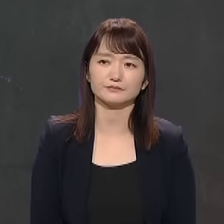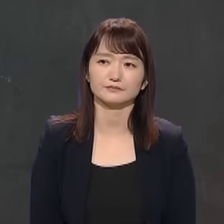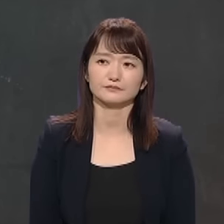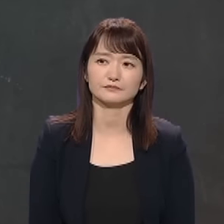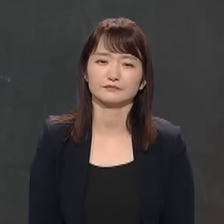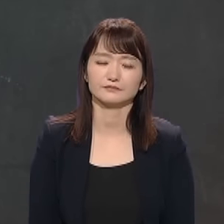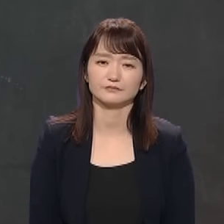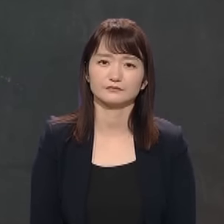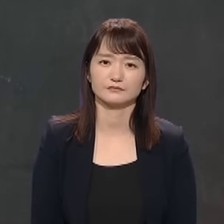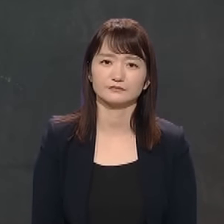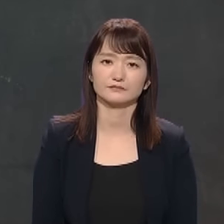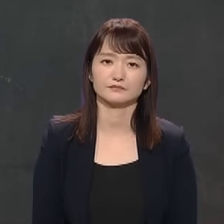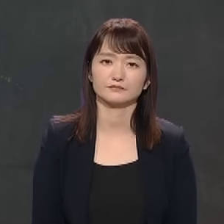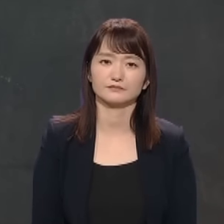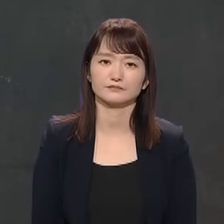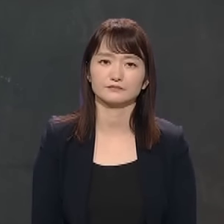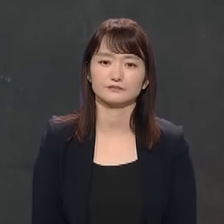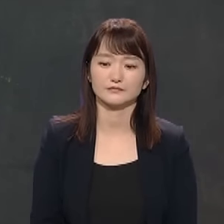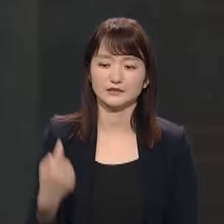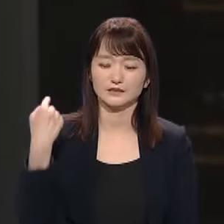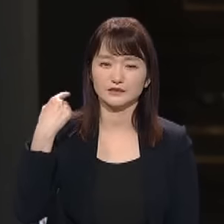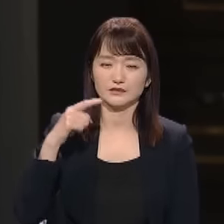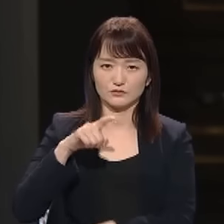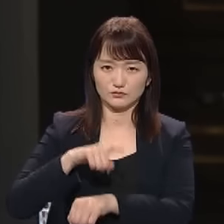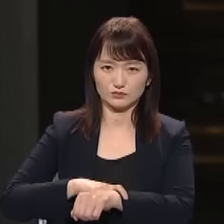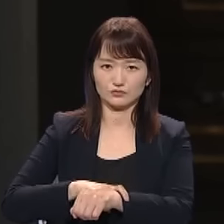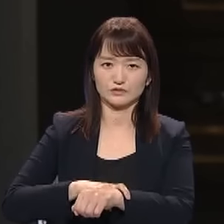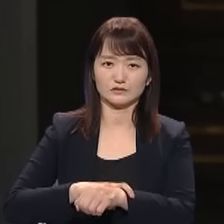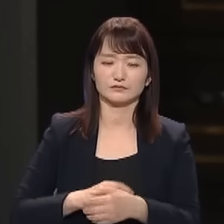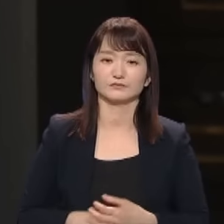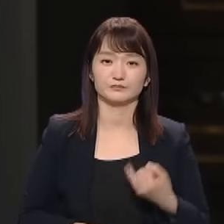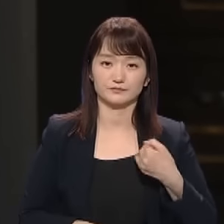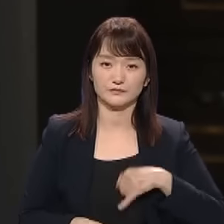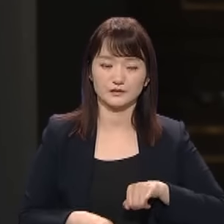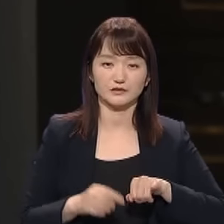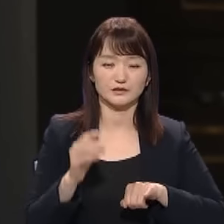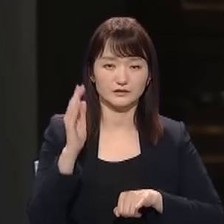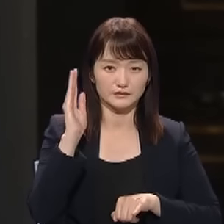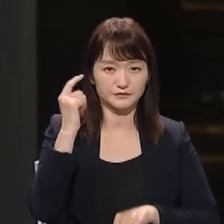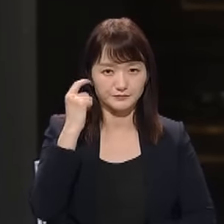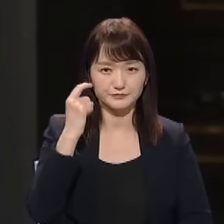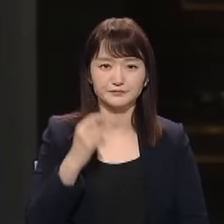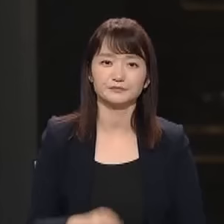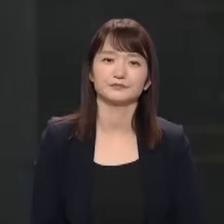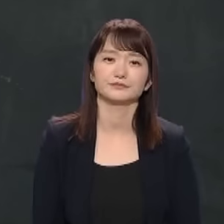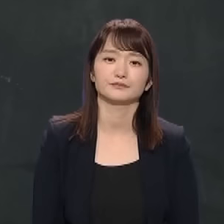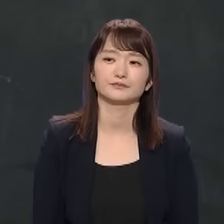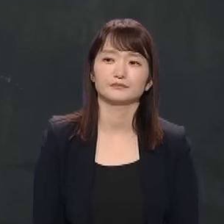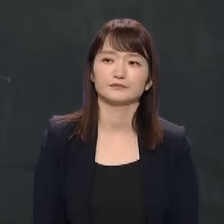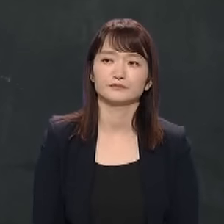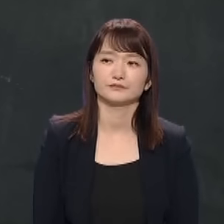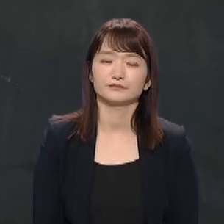자, 뒷수갑. 제보자 얘기, 따님 얘기 들어보시죠.